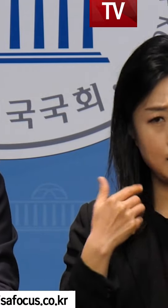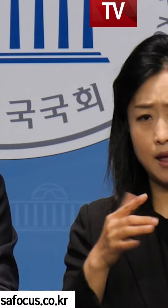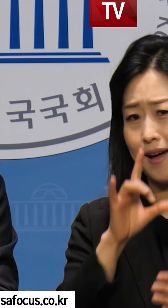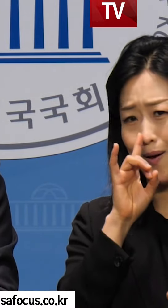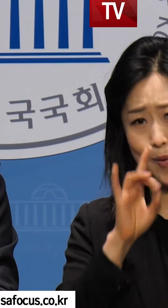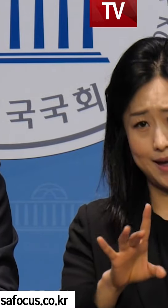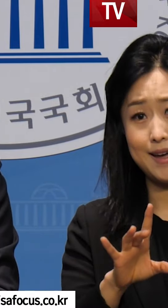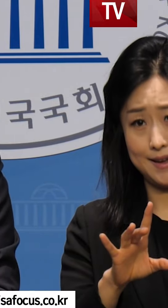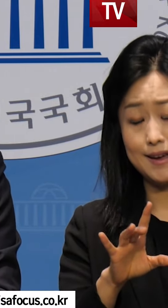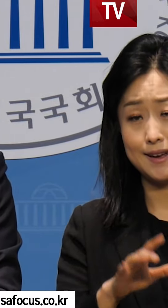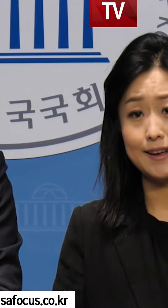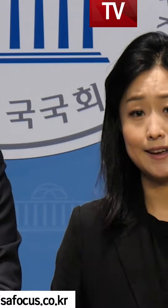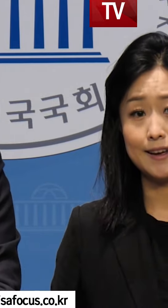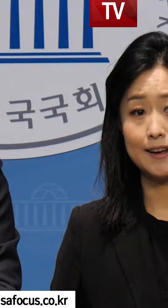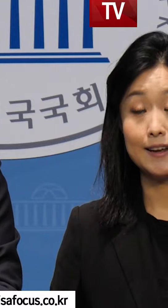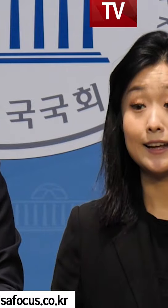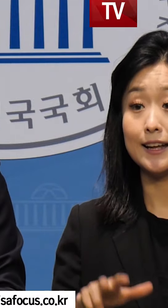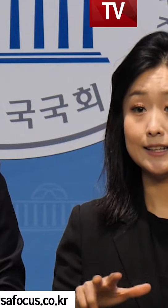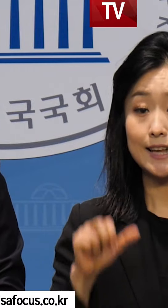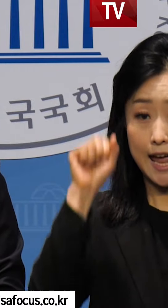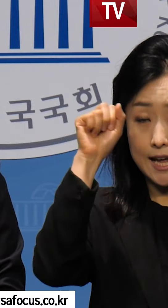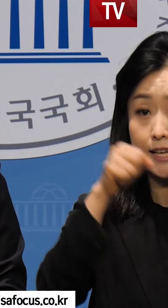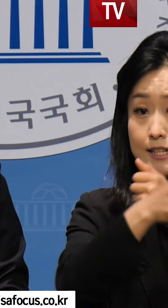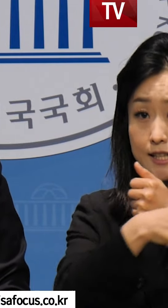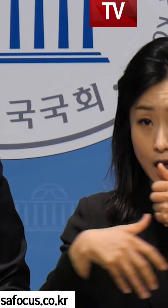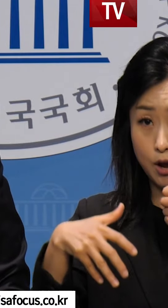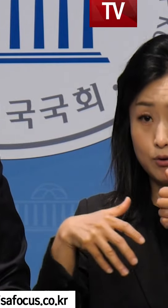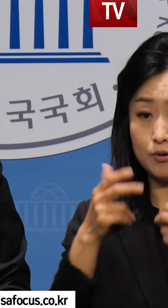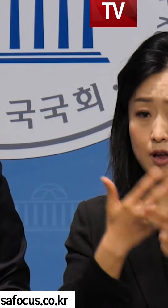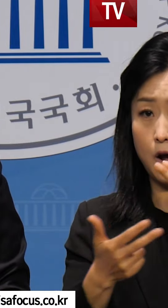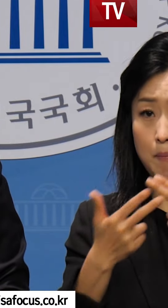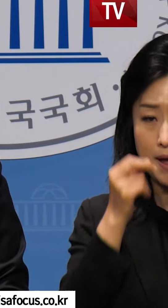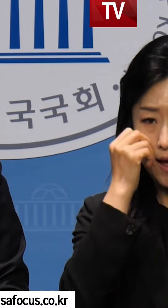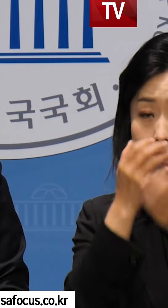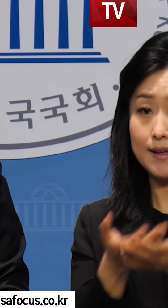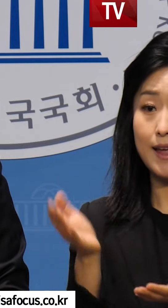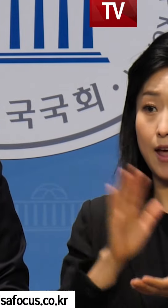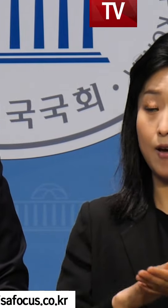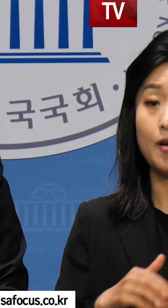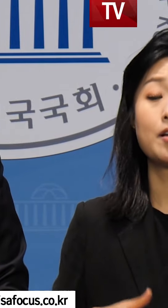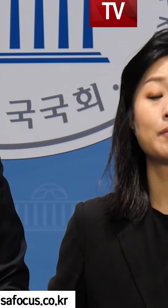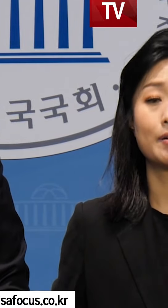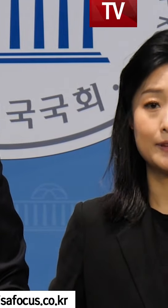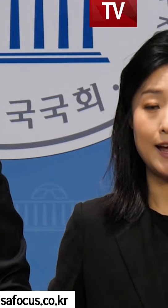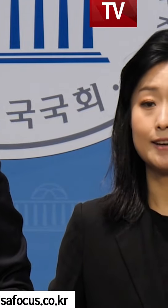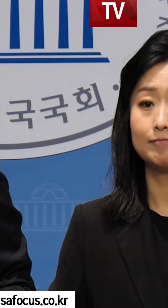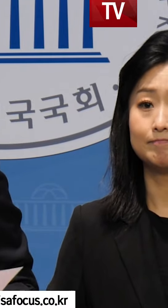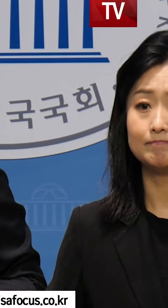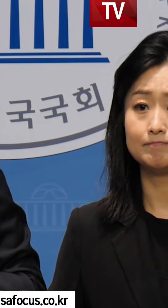희생양이 되어서는 안 됩니다. 이제 체육계를 근본부터 개혁해야 할 때입니다.